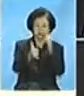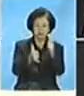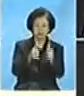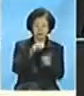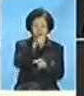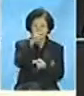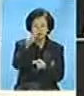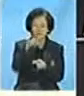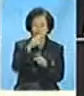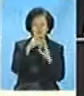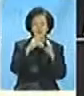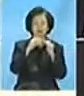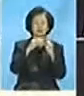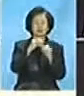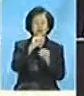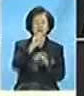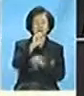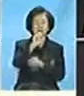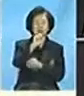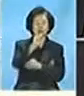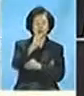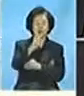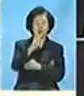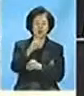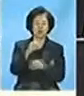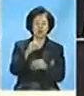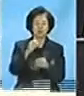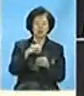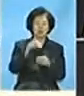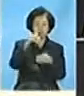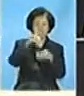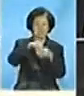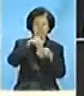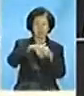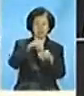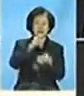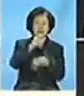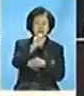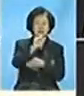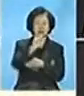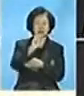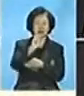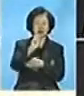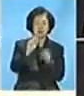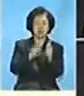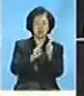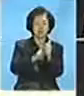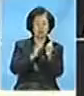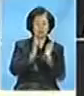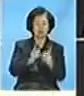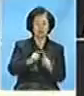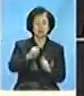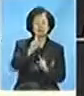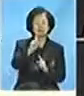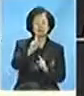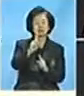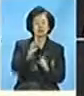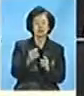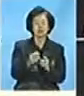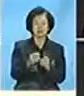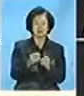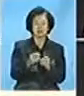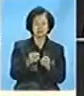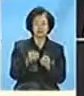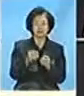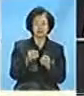าซึ่งเป็นวาระเรื่องของการเลือกรองประธานวุฒิสภาคนที่1และท่านสมาชิกที่ได้รับการเสนอชื่อก็แสดงวิสัย